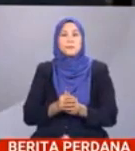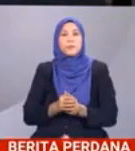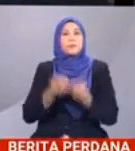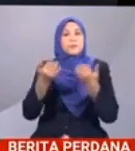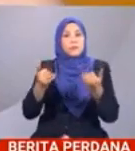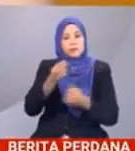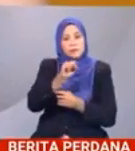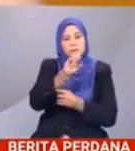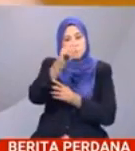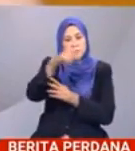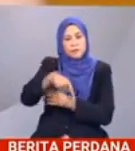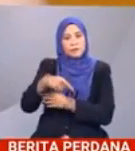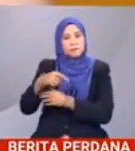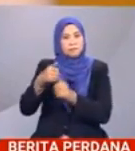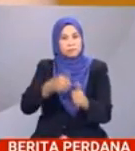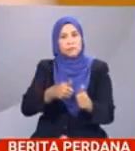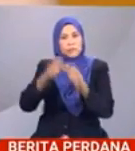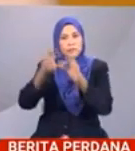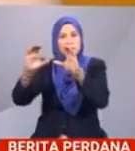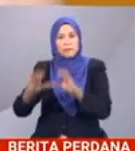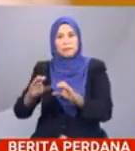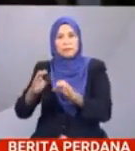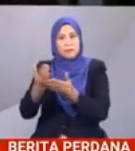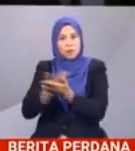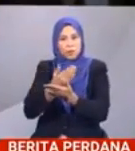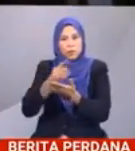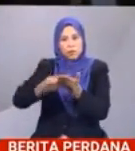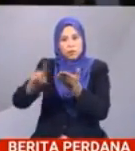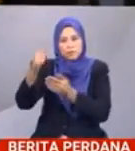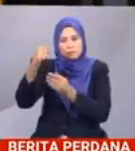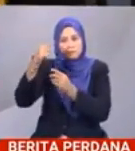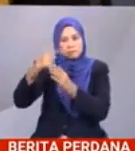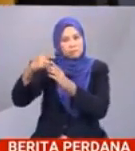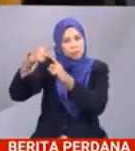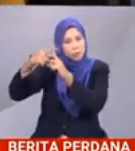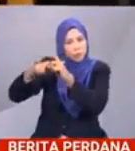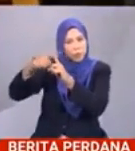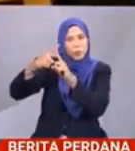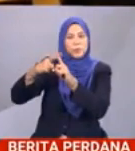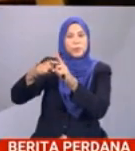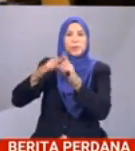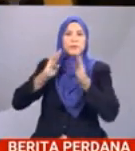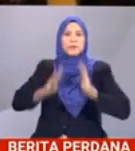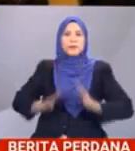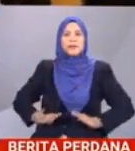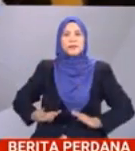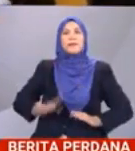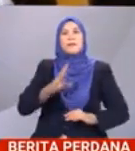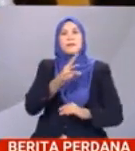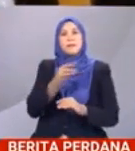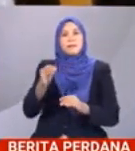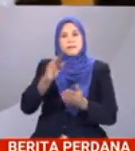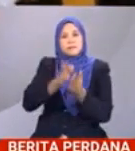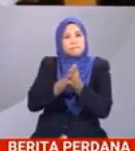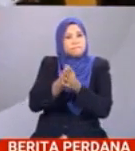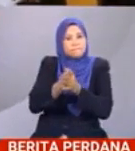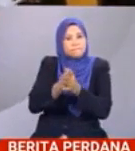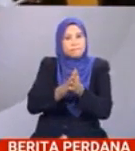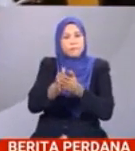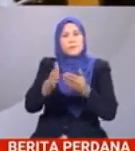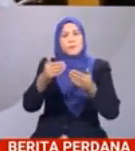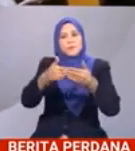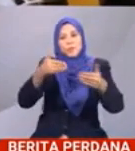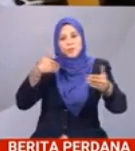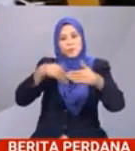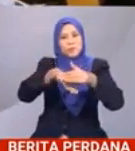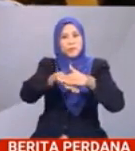yang telah menjadi norma baru seperti memeriksa suhu badan, mengambil data peribadi pelanggan serta mensanitasi tangan apabila masuk ke premis